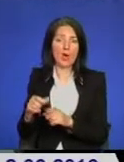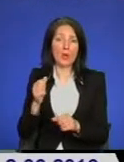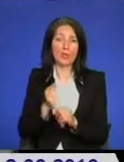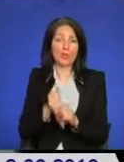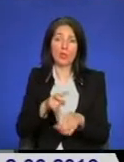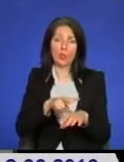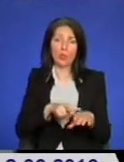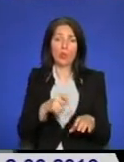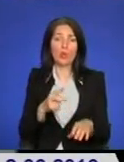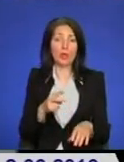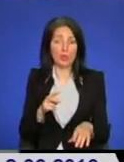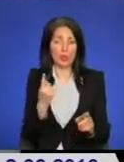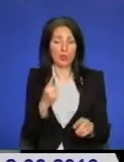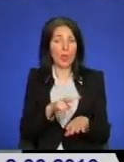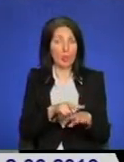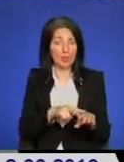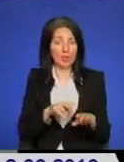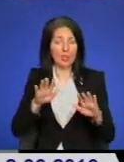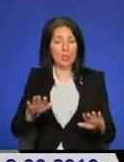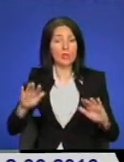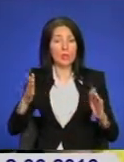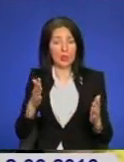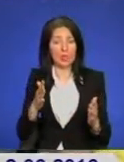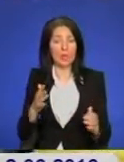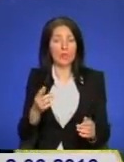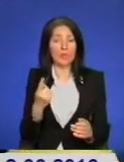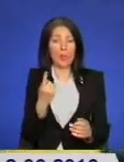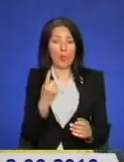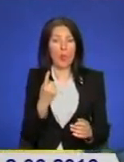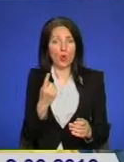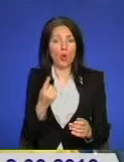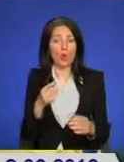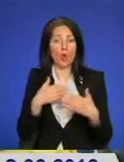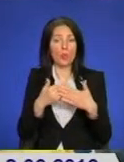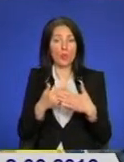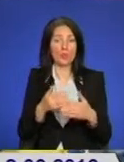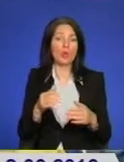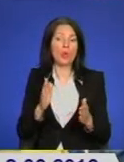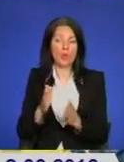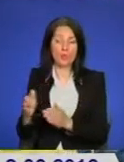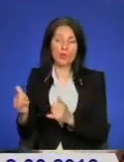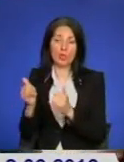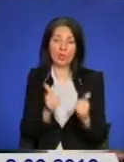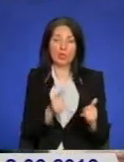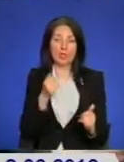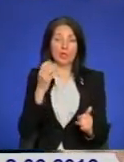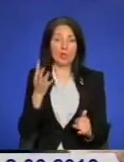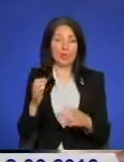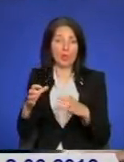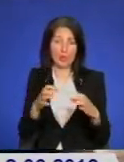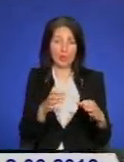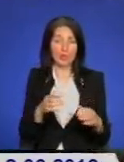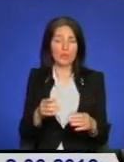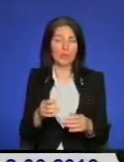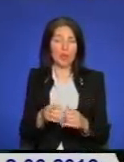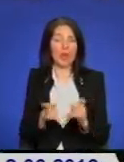патрульної поліції Тернополя, на місці події охорону громадського порядку забезпечували 4 екіпажі. Загострення конфлікту